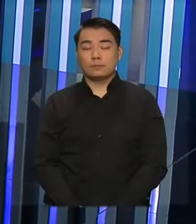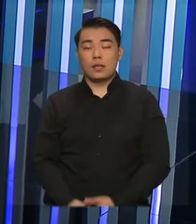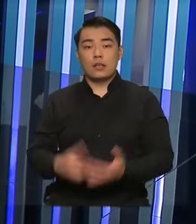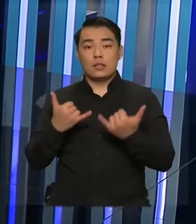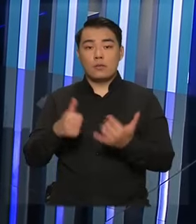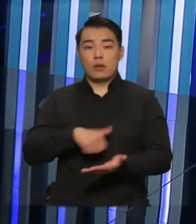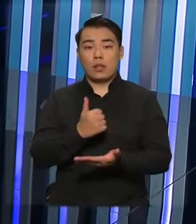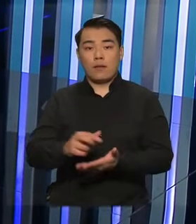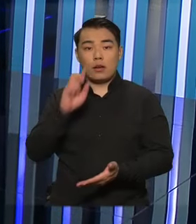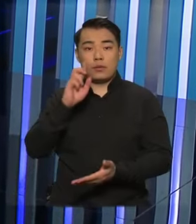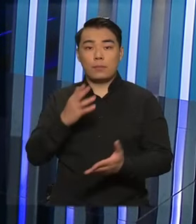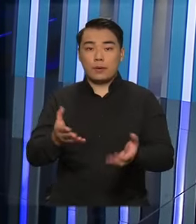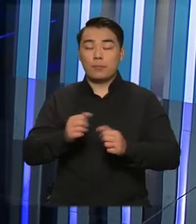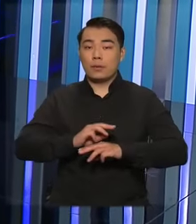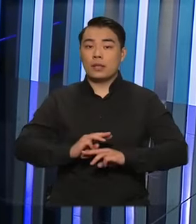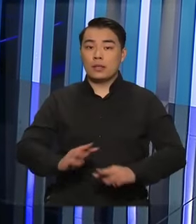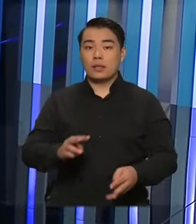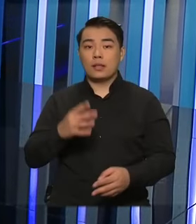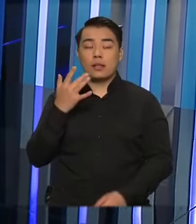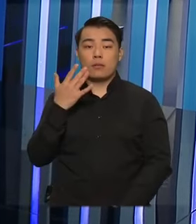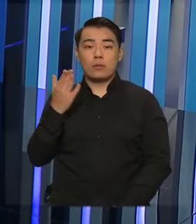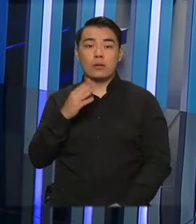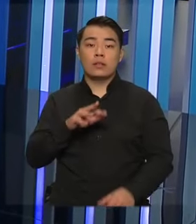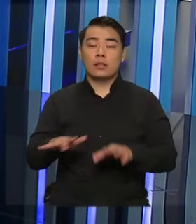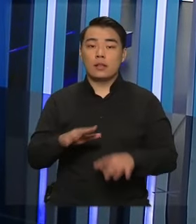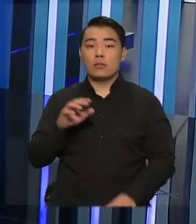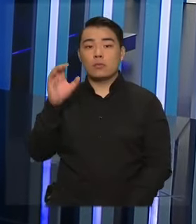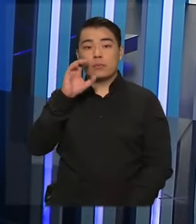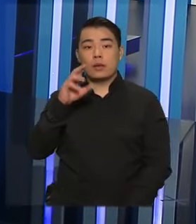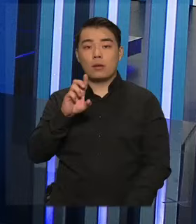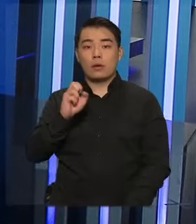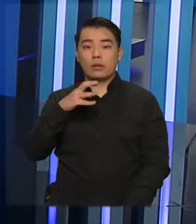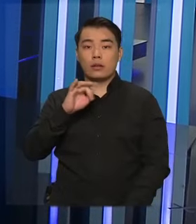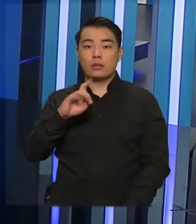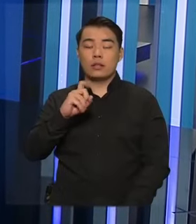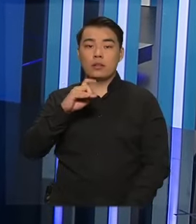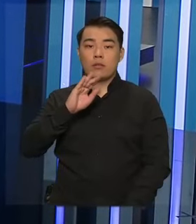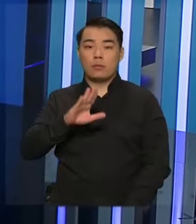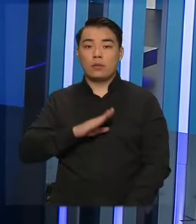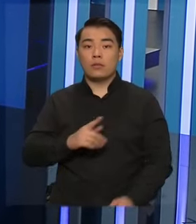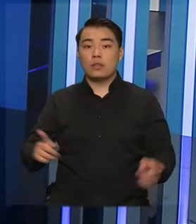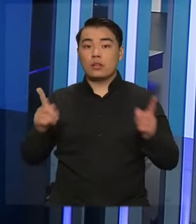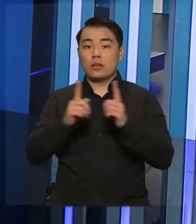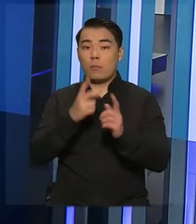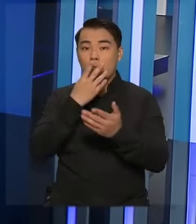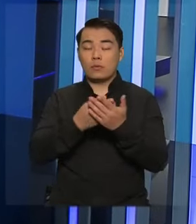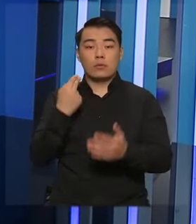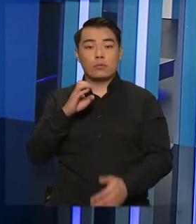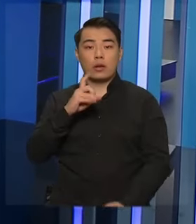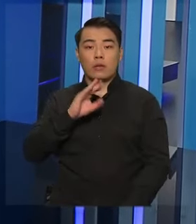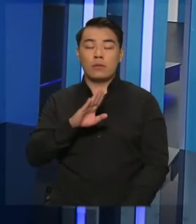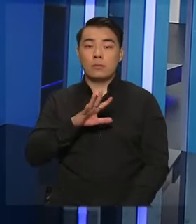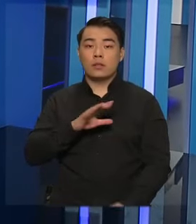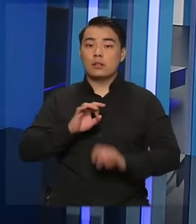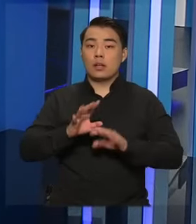И сегодня же глава государства принял министра иностранных дел Узбекистана Бахтиёра Саидова. В ходе встречи Касым-Жомарт Токаев подчеркнул